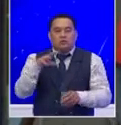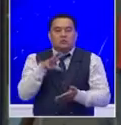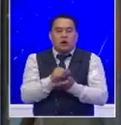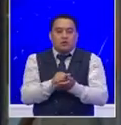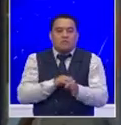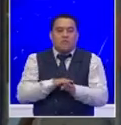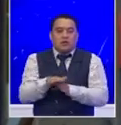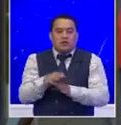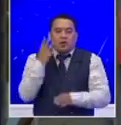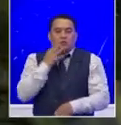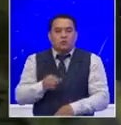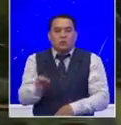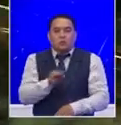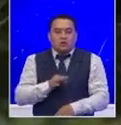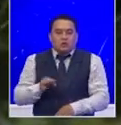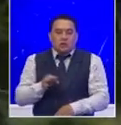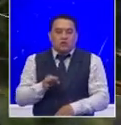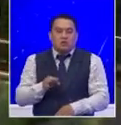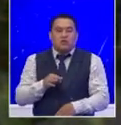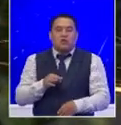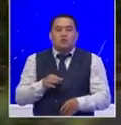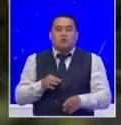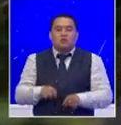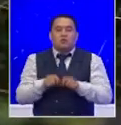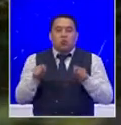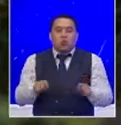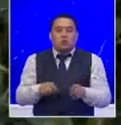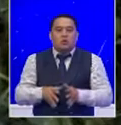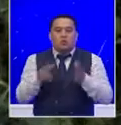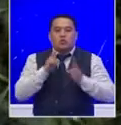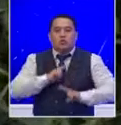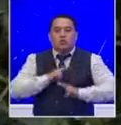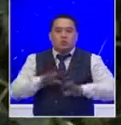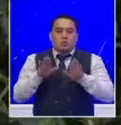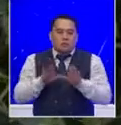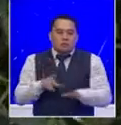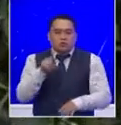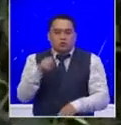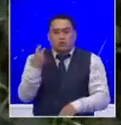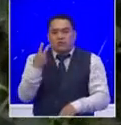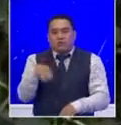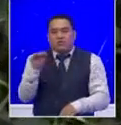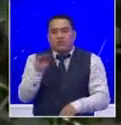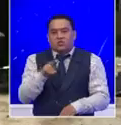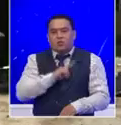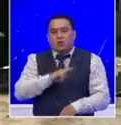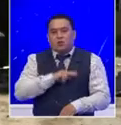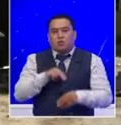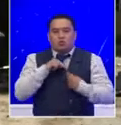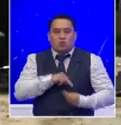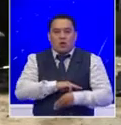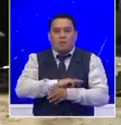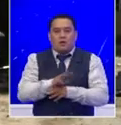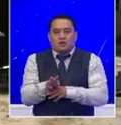занятости реализуется в Алматинской области. Как следствие, создано больше всего рабочих мест. 120 тысяч человек будут трудоустроены